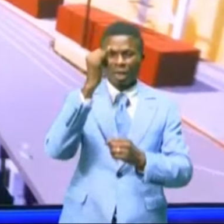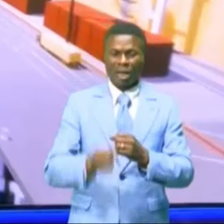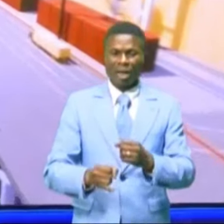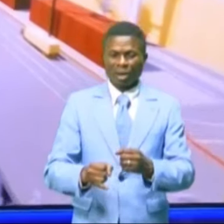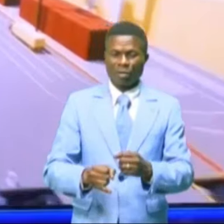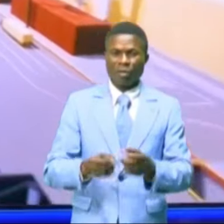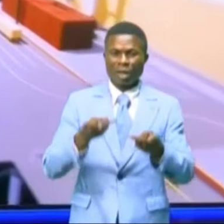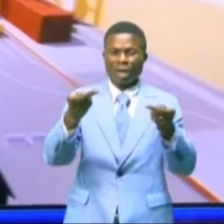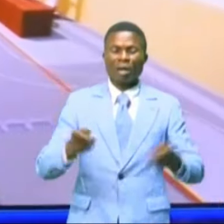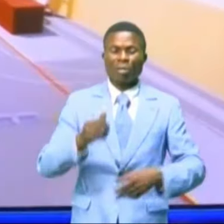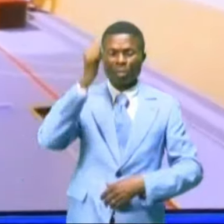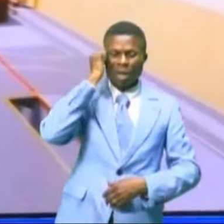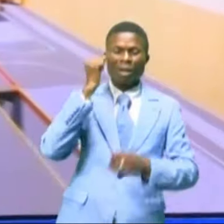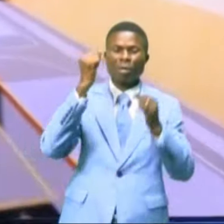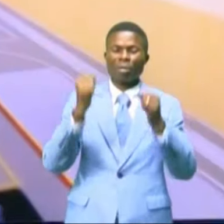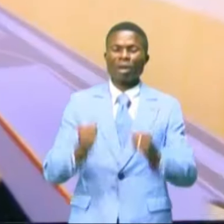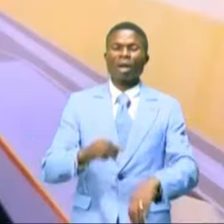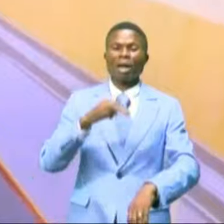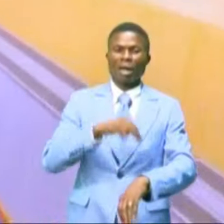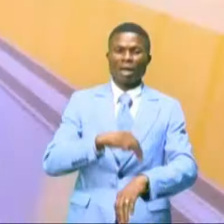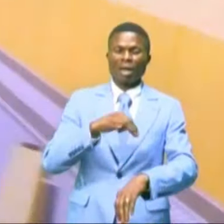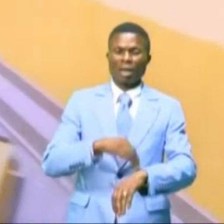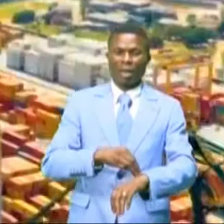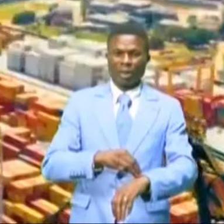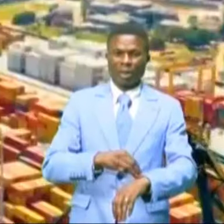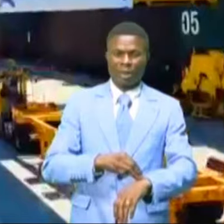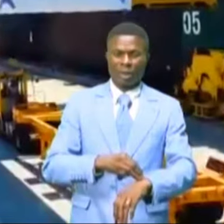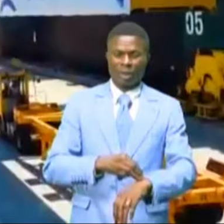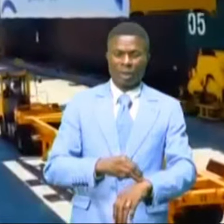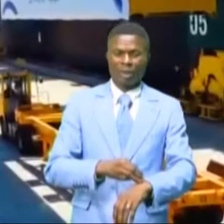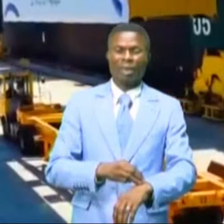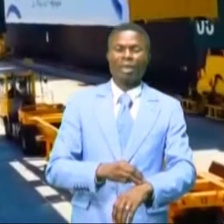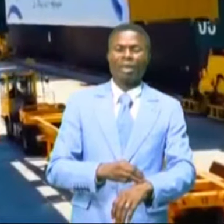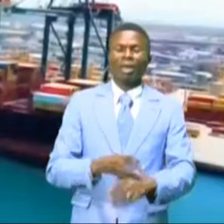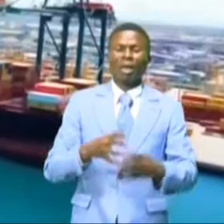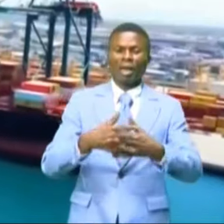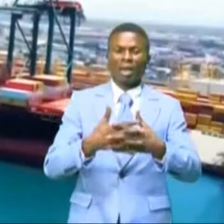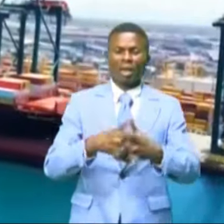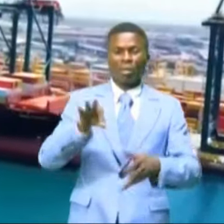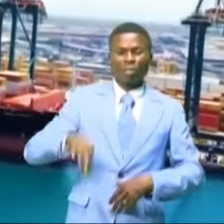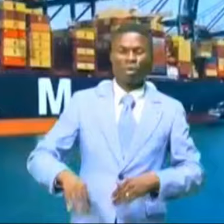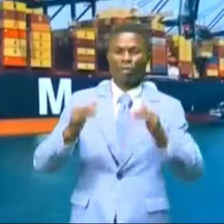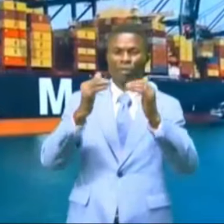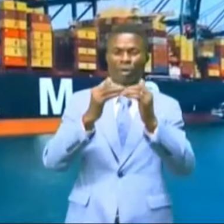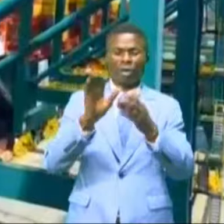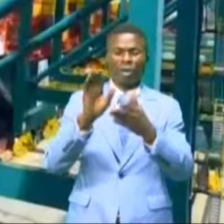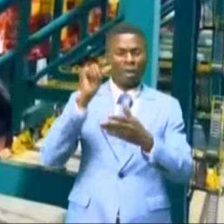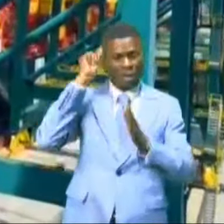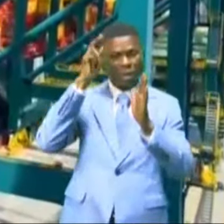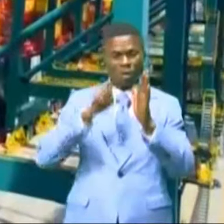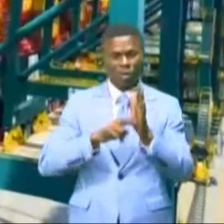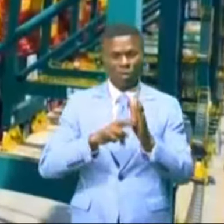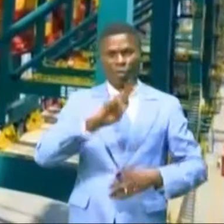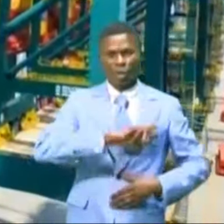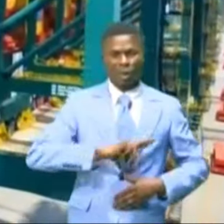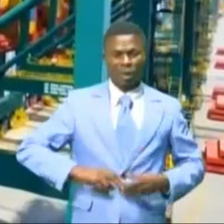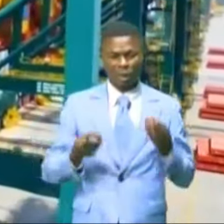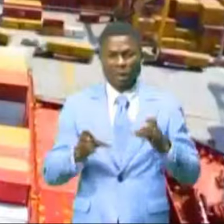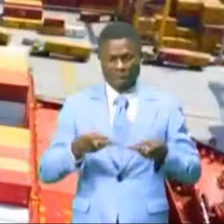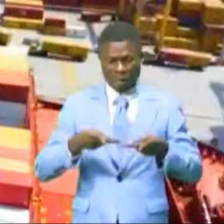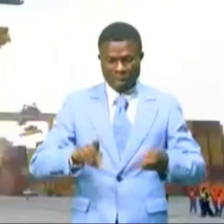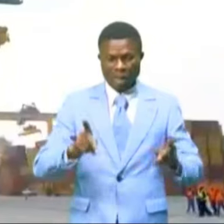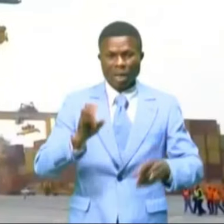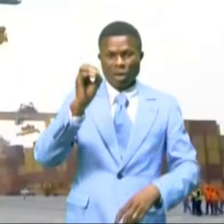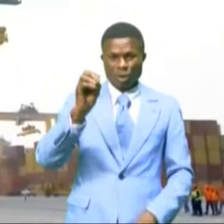maritime international de Matadi des fonds en comble pour que ce soit un partenariat gagnant-gagnant entre le gouvernement de la République par le biais de